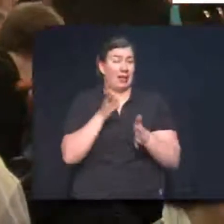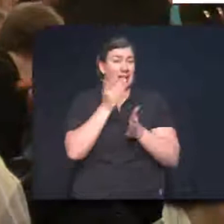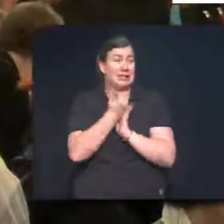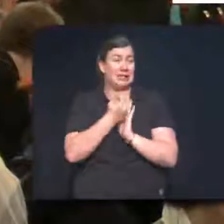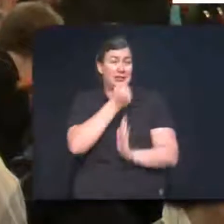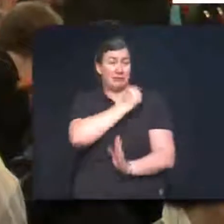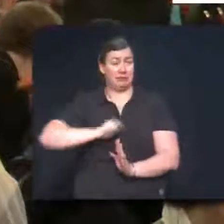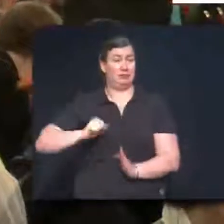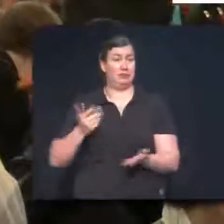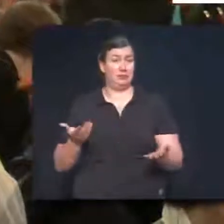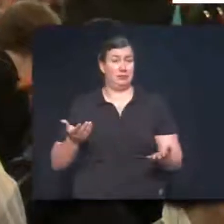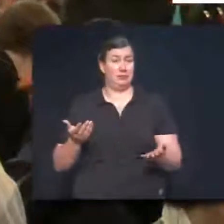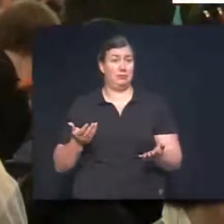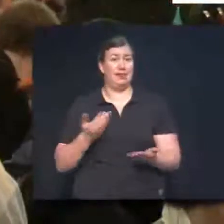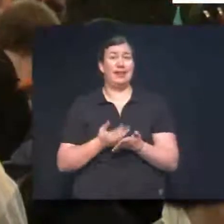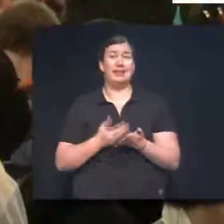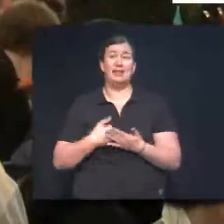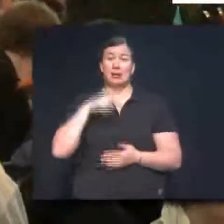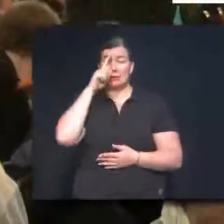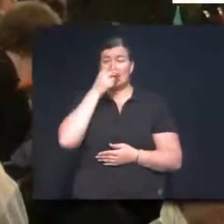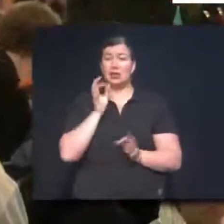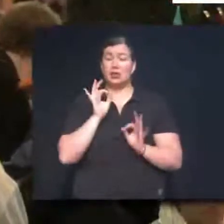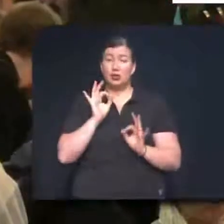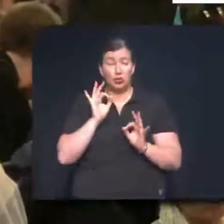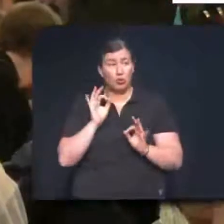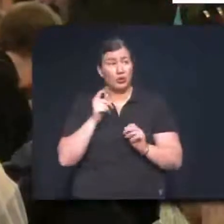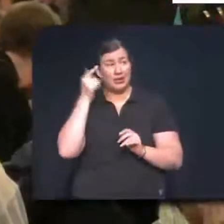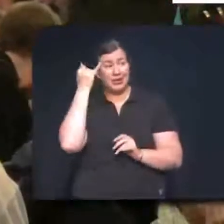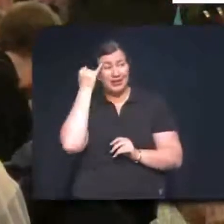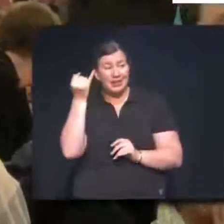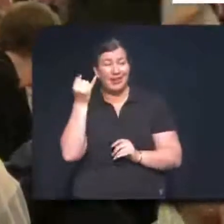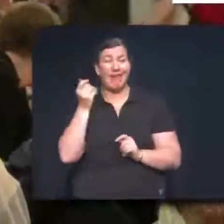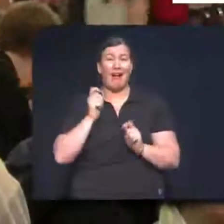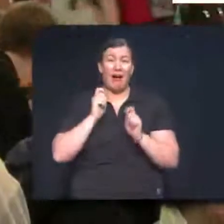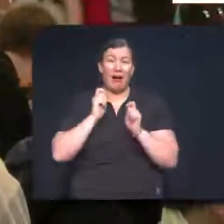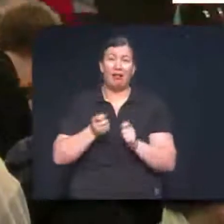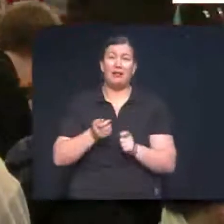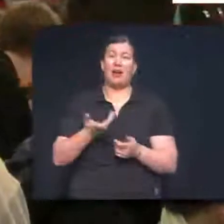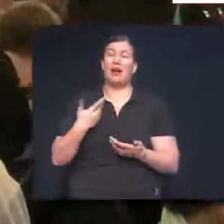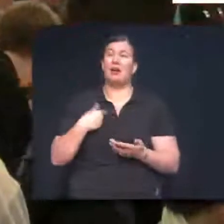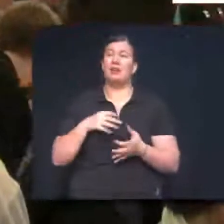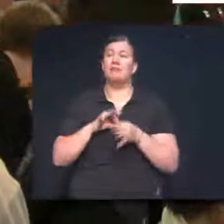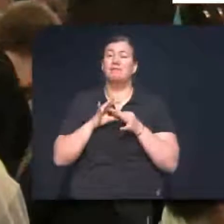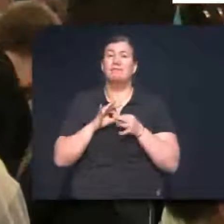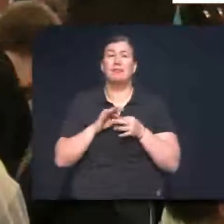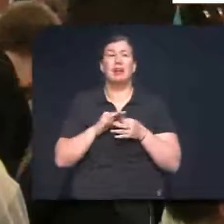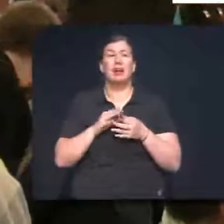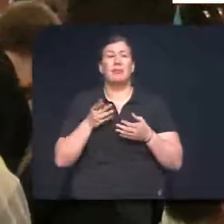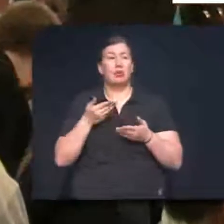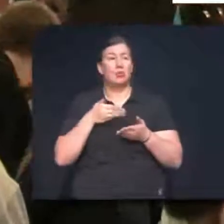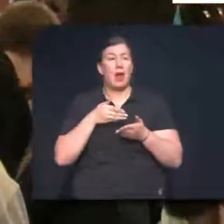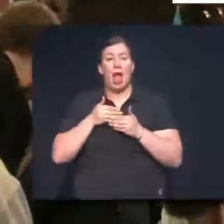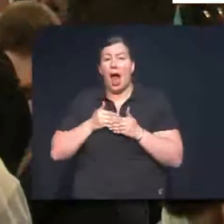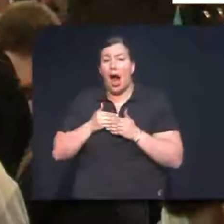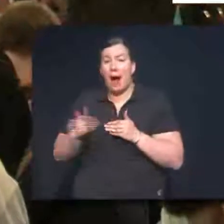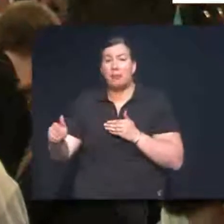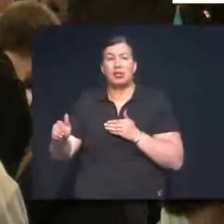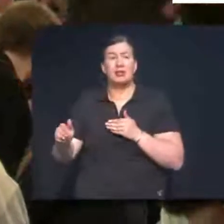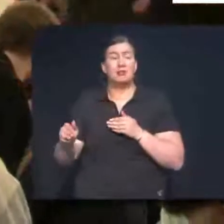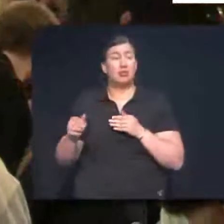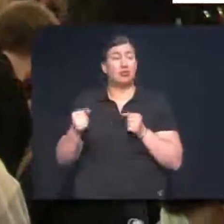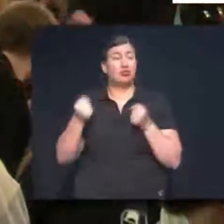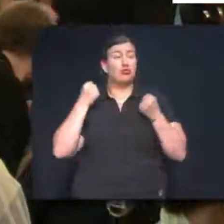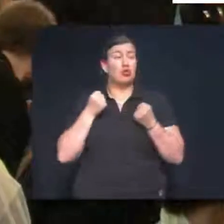ich bin gerne dafür offen für einen Antrag der Abschiebungen in sehr stark einschränkt die derzeitige